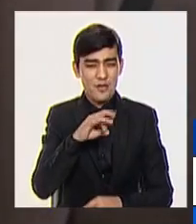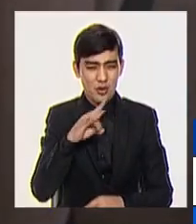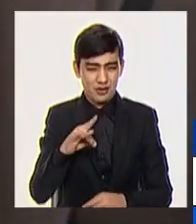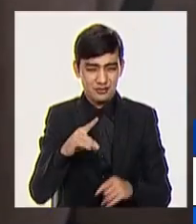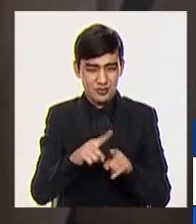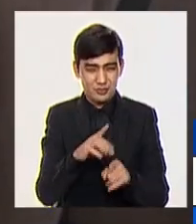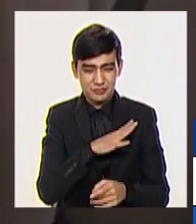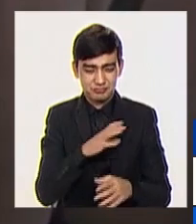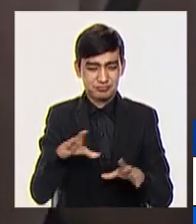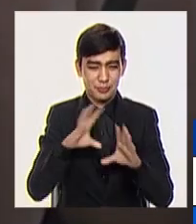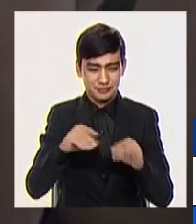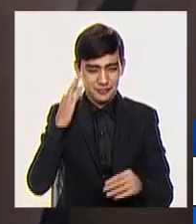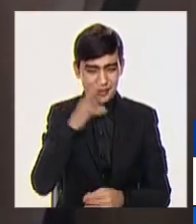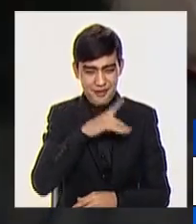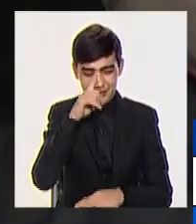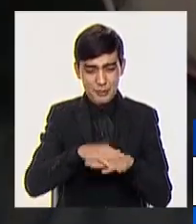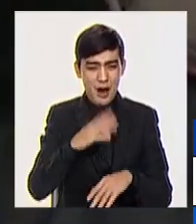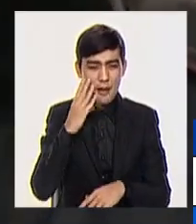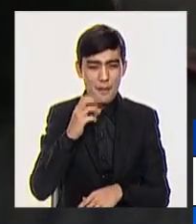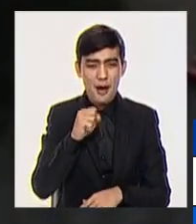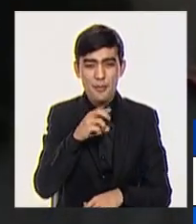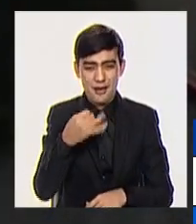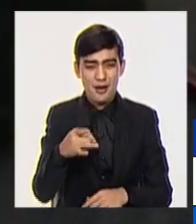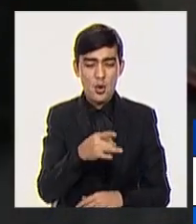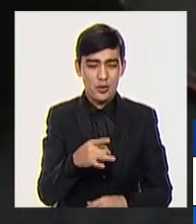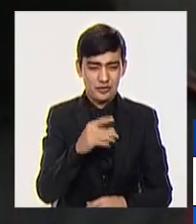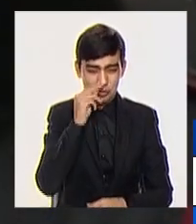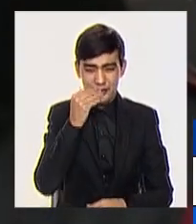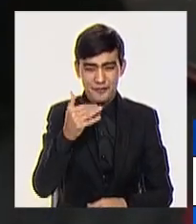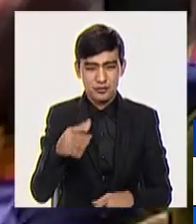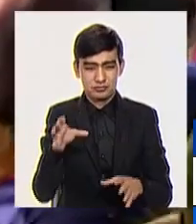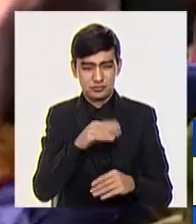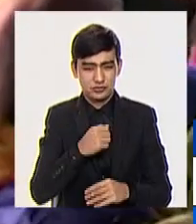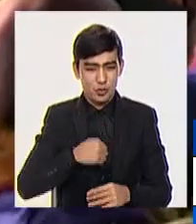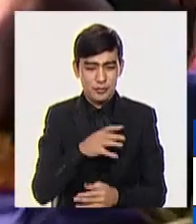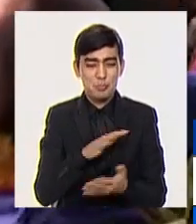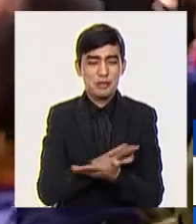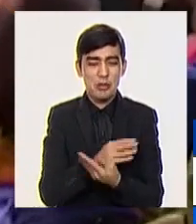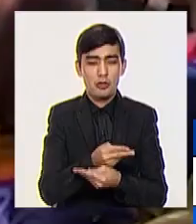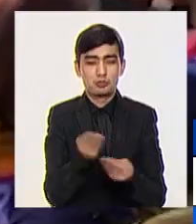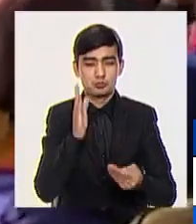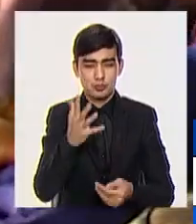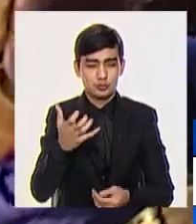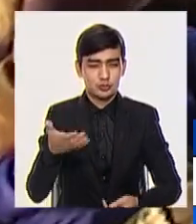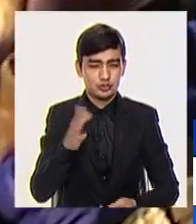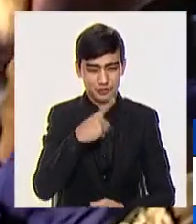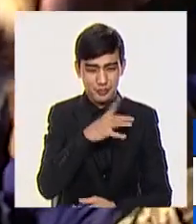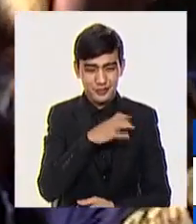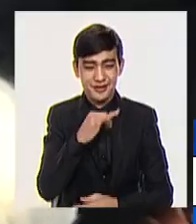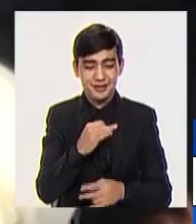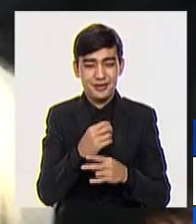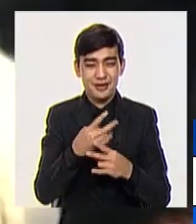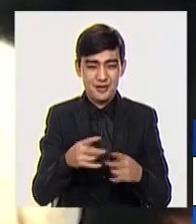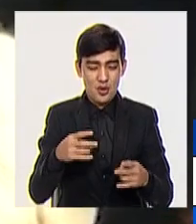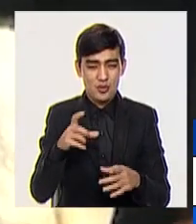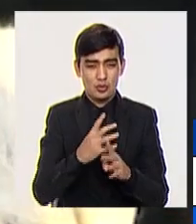Успокаивать толпу пришлось акиму Абайского района Шымкента. Собравшихся очень разозлили организаторы бесплатной раздачи. Ведь некоторые из них